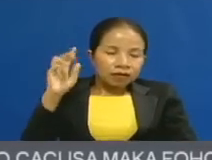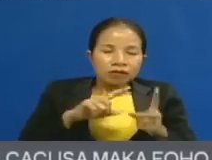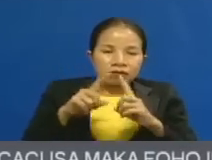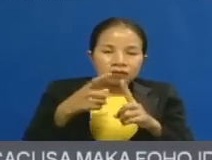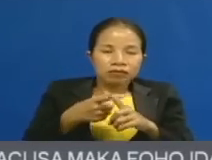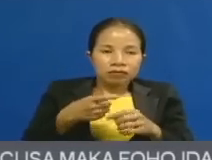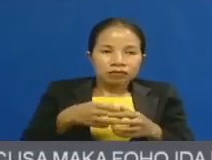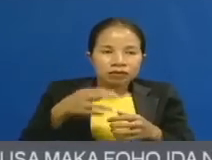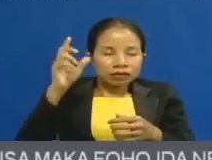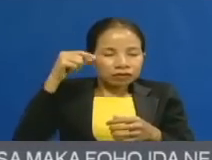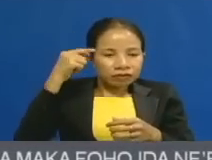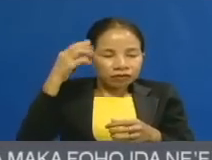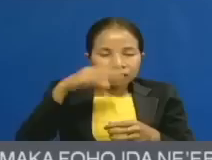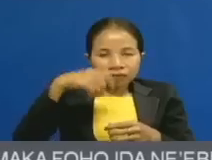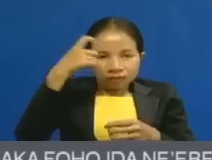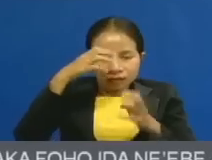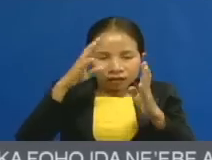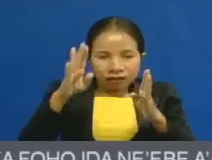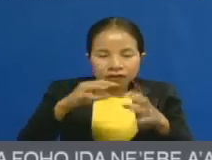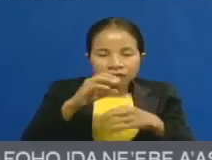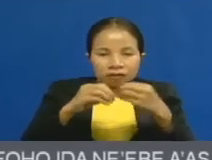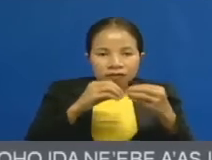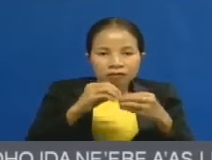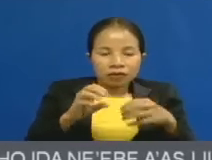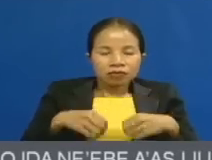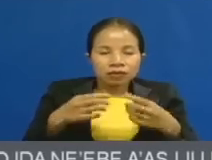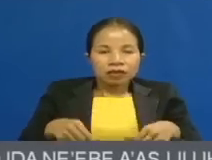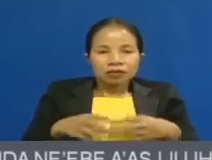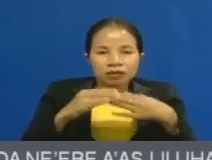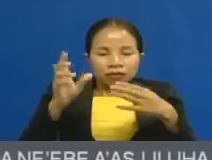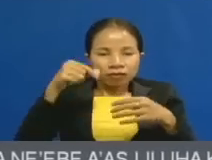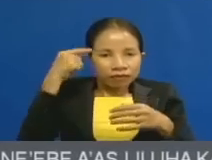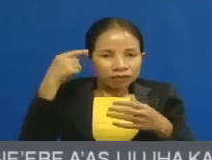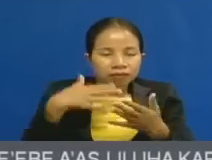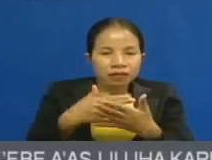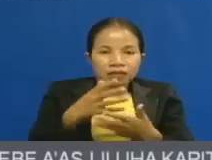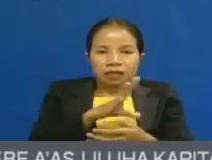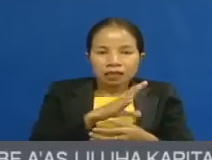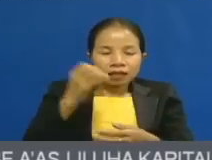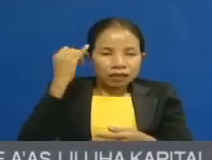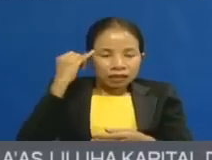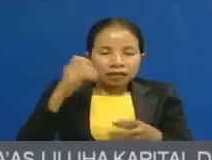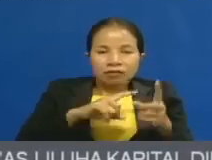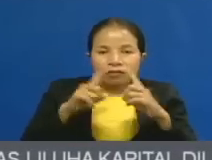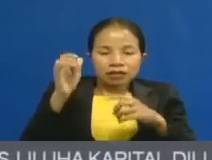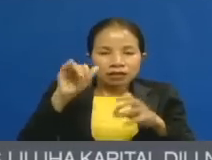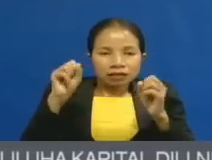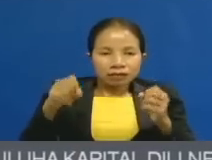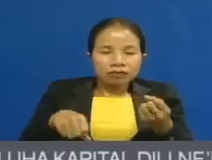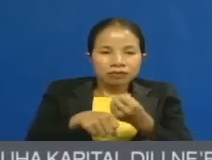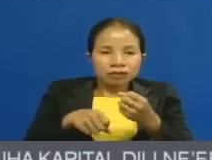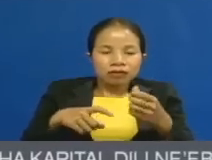si es governante nomos akademista sira kona ba un satu forma governo de bila dia. Espera kata ideas nomos esplikasi orang hirak ne bila kontribui